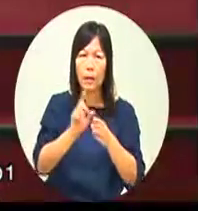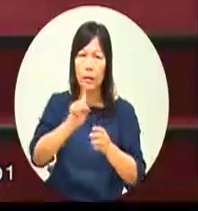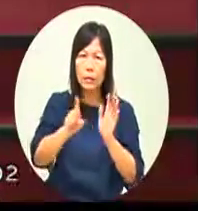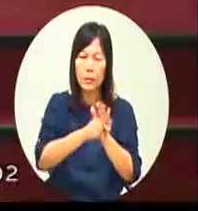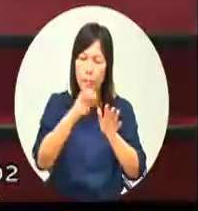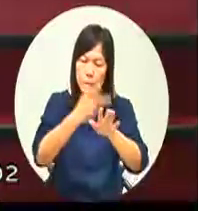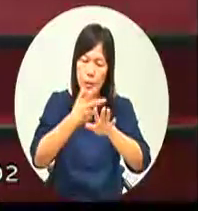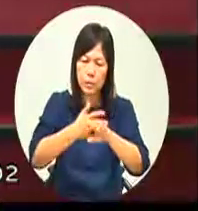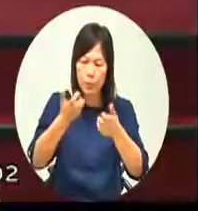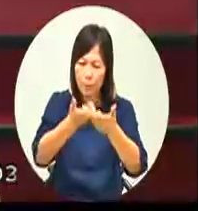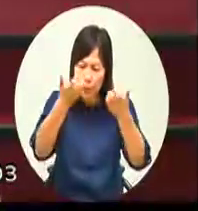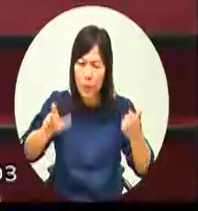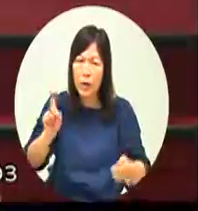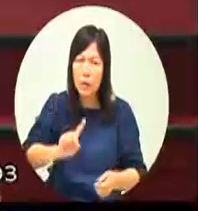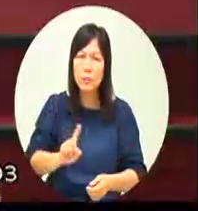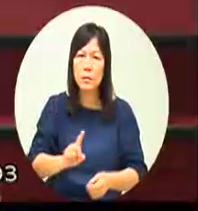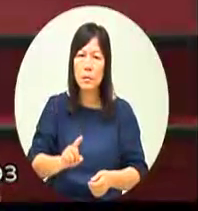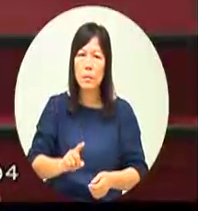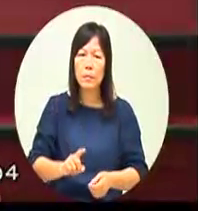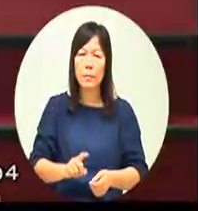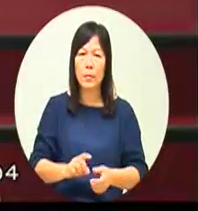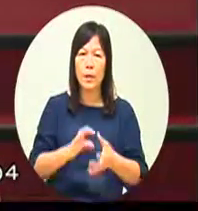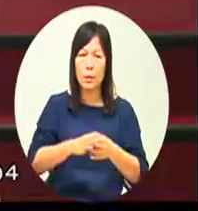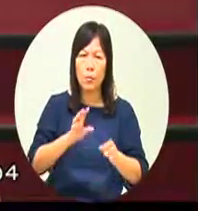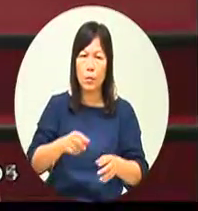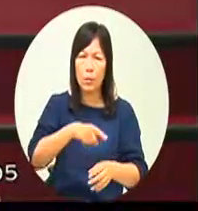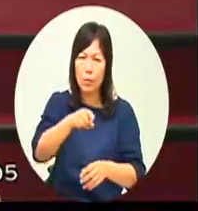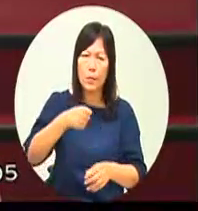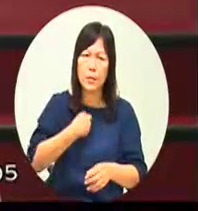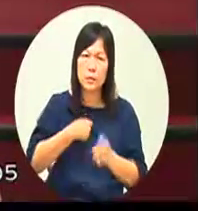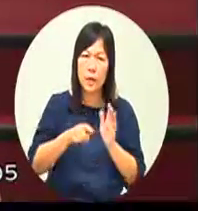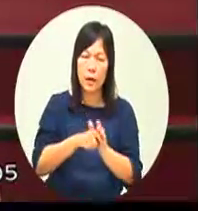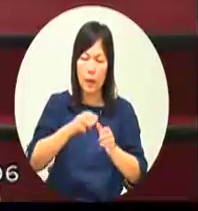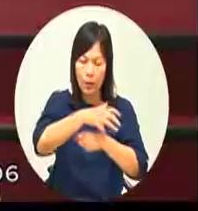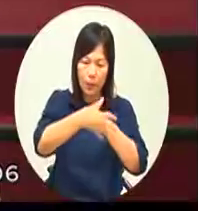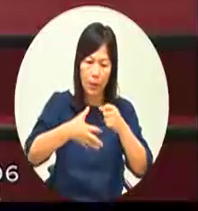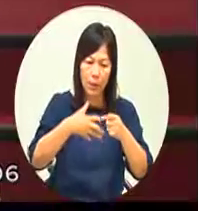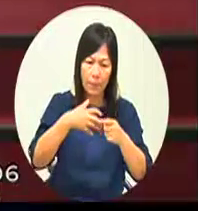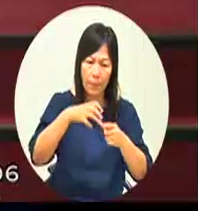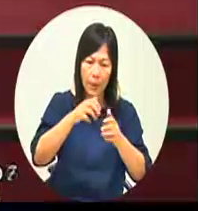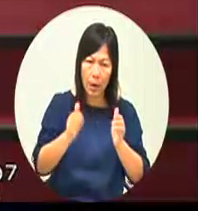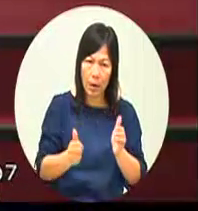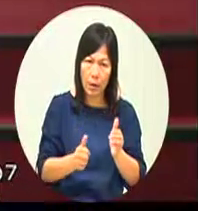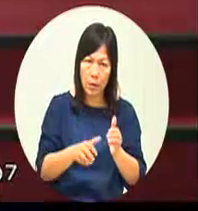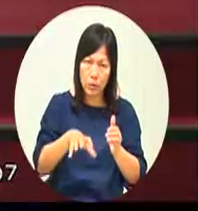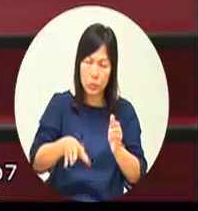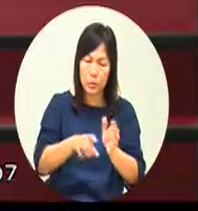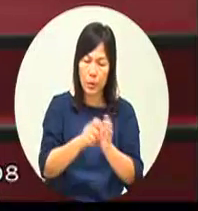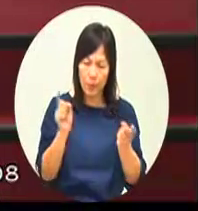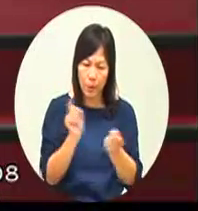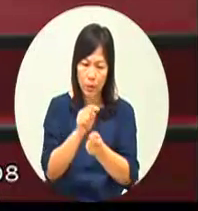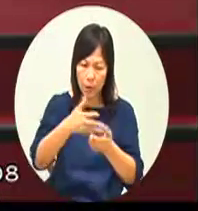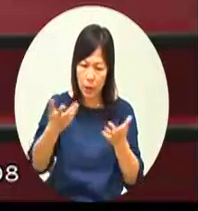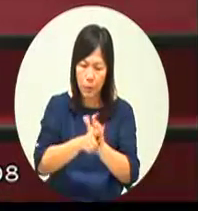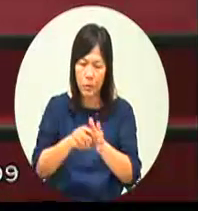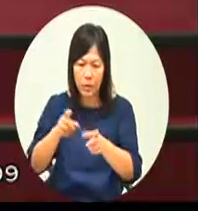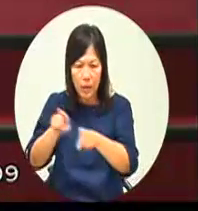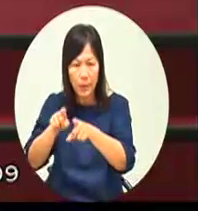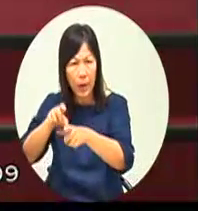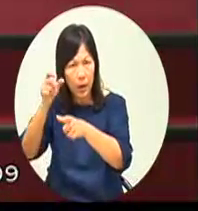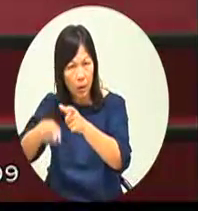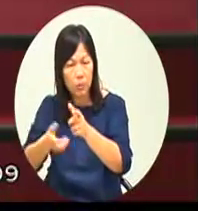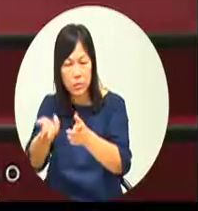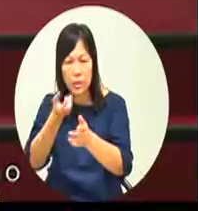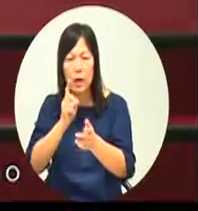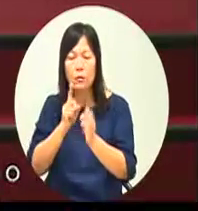术上的分开？因为我知道现在环保局比较容易遇到的问题就是业者可能会有刚刚局长